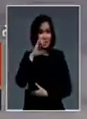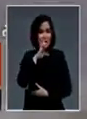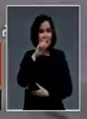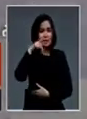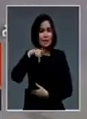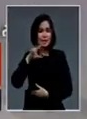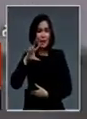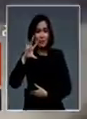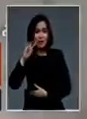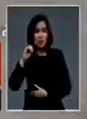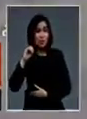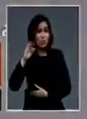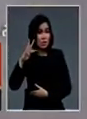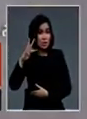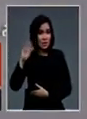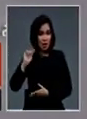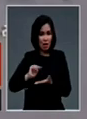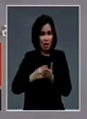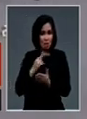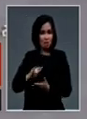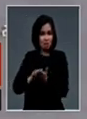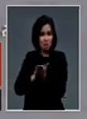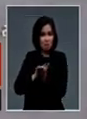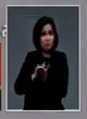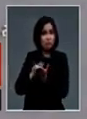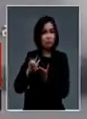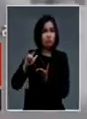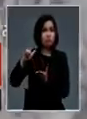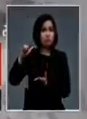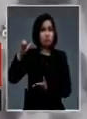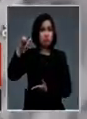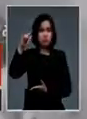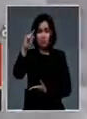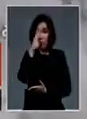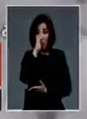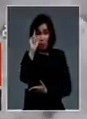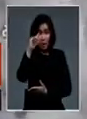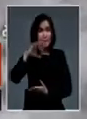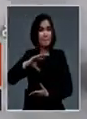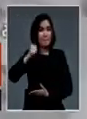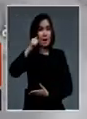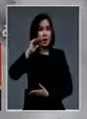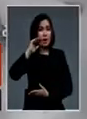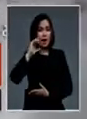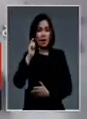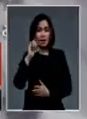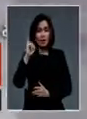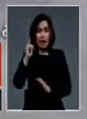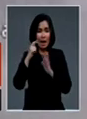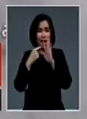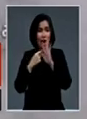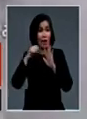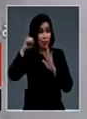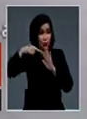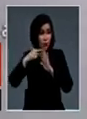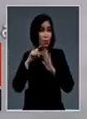EP3704 สูญหายไปหลังทะยานขึ้นจากท่าอากาศยานในกรุงเตหะรานเพื่อที่จะมุ่งหน้าไปเมืองยาซุชของอิหร่านเมื่อวันอาทิตย์ที่ผ่านมา